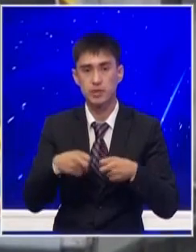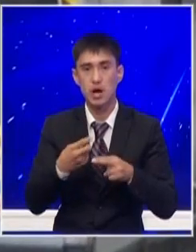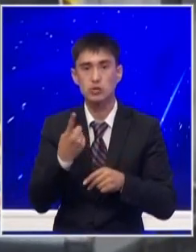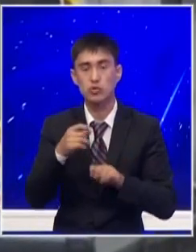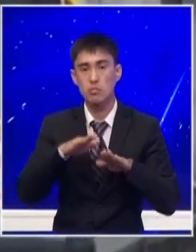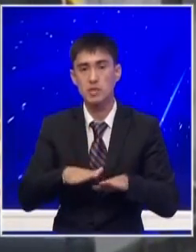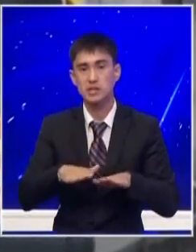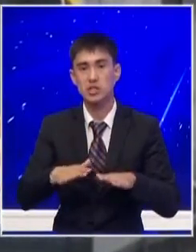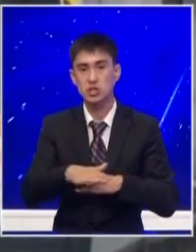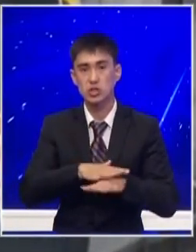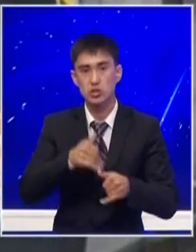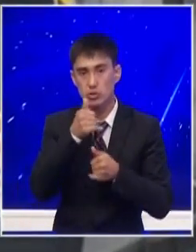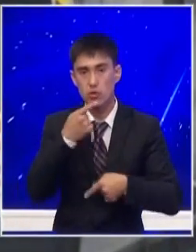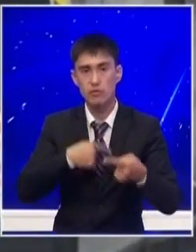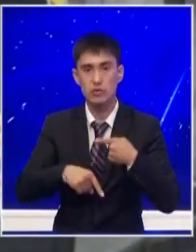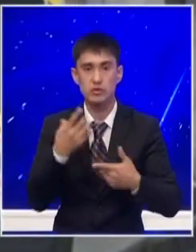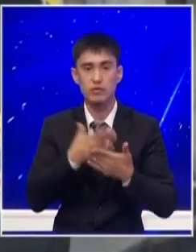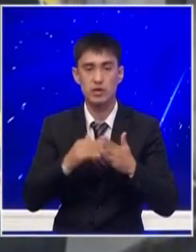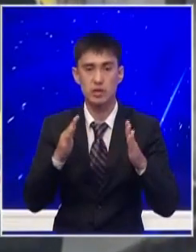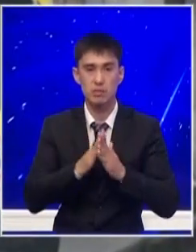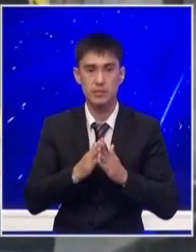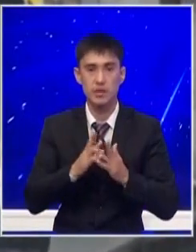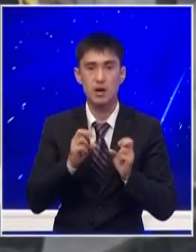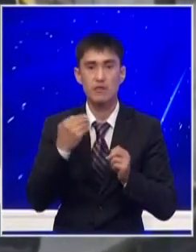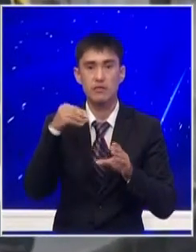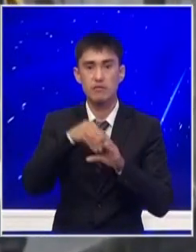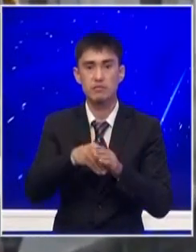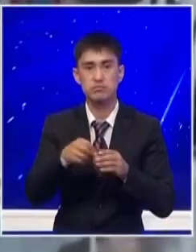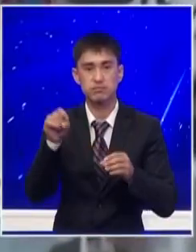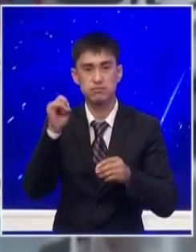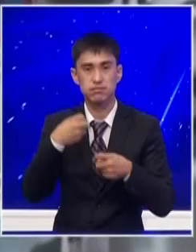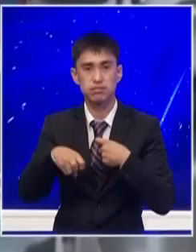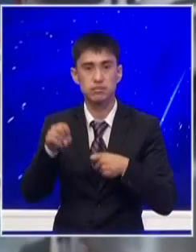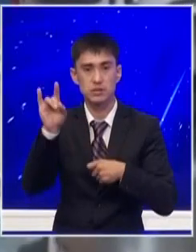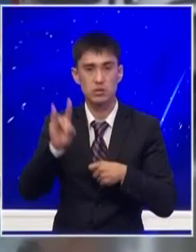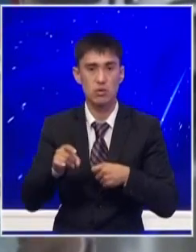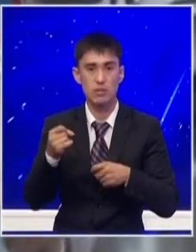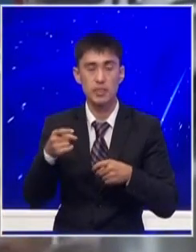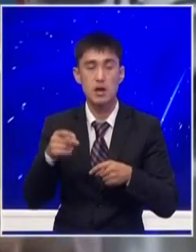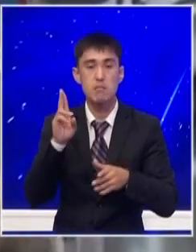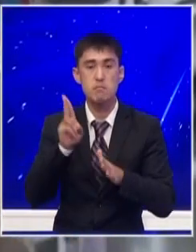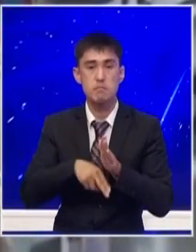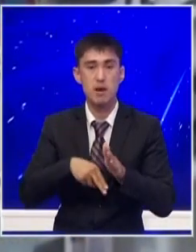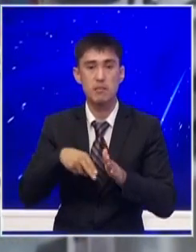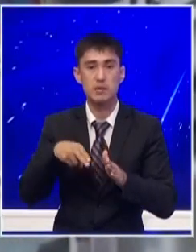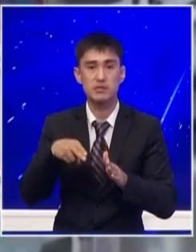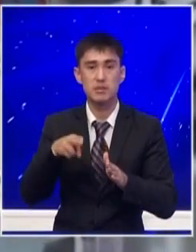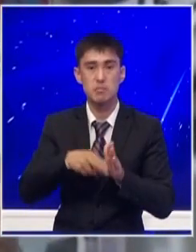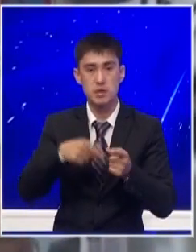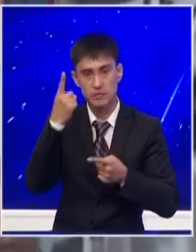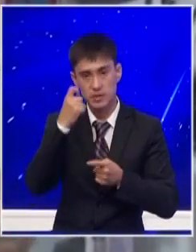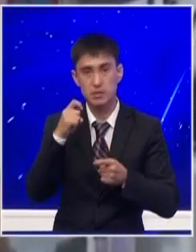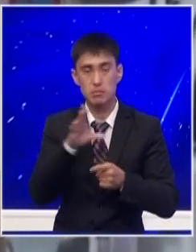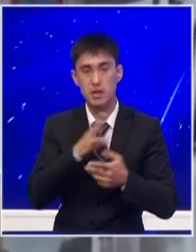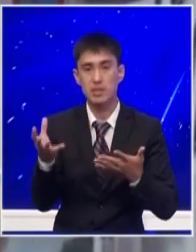100 местных жителей не могут вернуться в свои дома, так как в них выбилось стекла. Все пропавшие без вести люди были найдены,